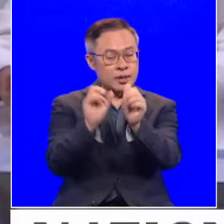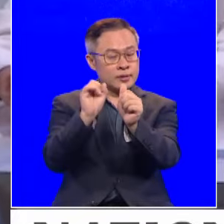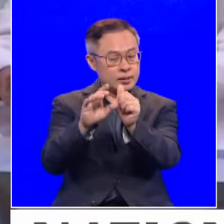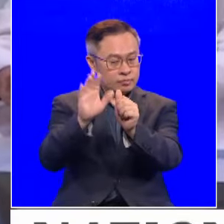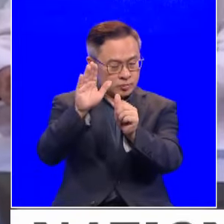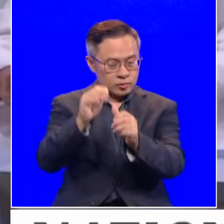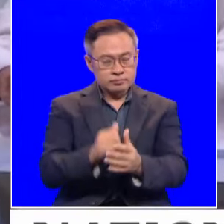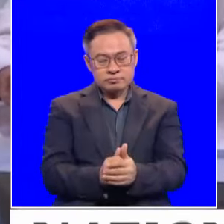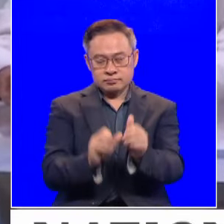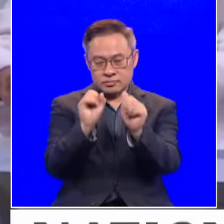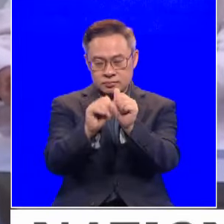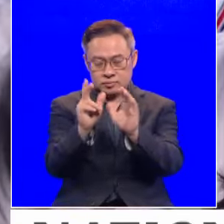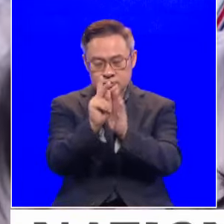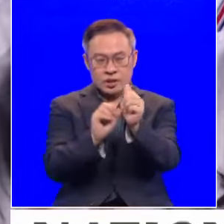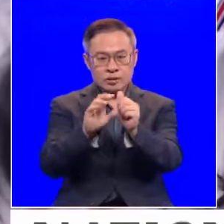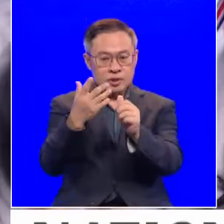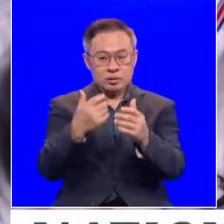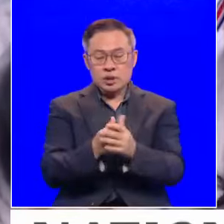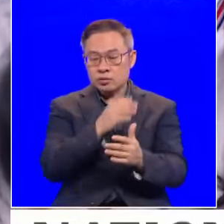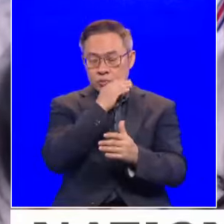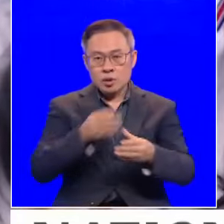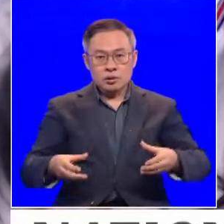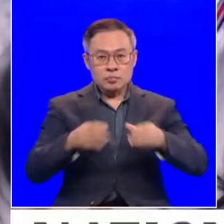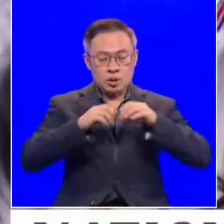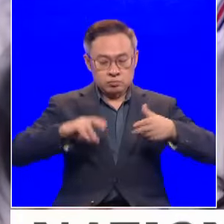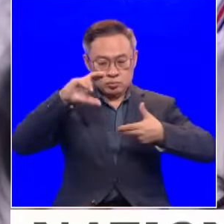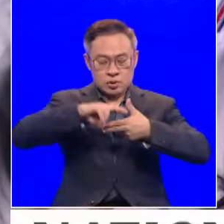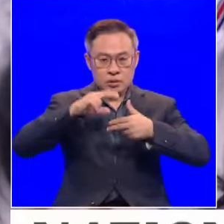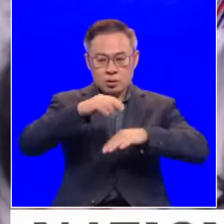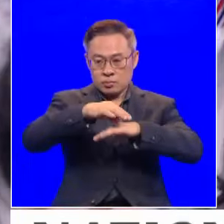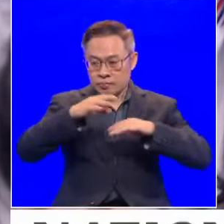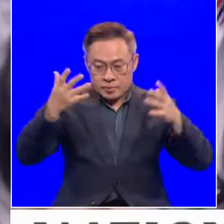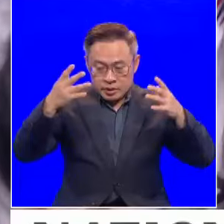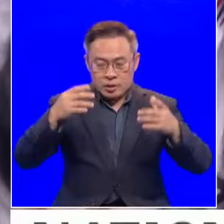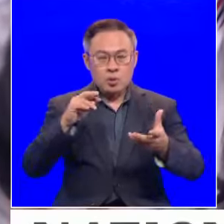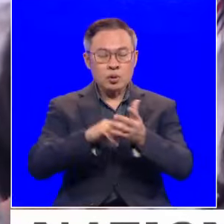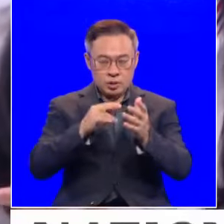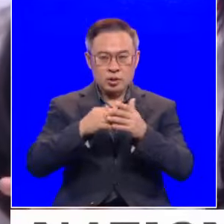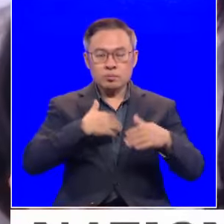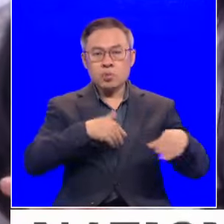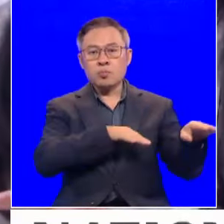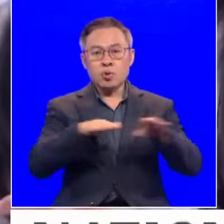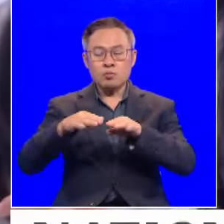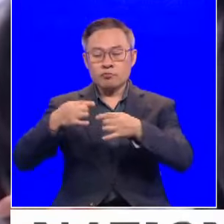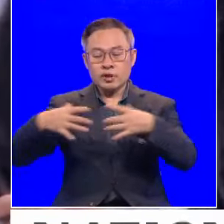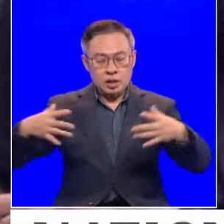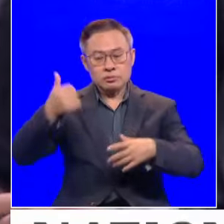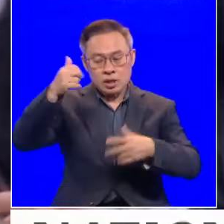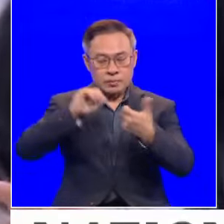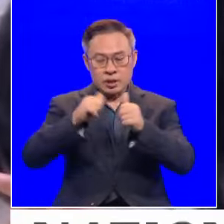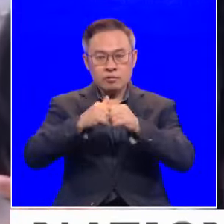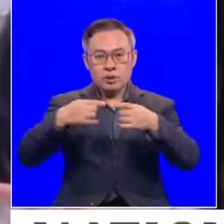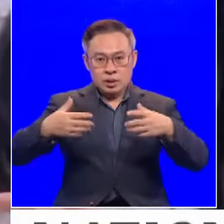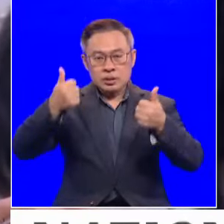ทั้งนี้ถ้าไม่มีการแต่งตั้งคนของพรรคพลังประชารัฐตามคำมั่นนะคะนายไพบูลย์ก็บอกว่าไปเป็นฝ่ายค้านก็ได้ไม่เห็นเป็นไร